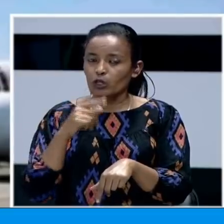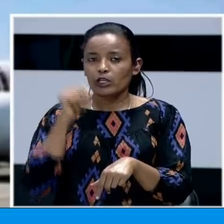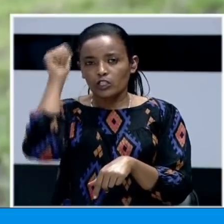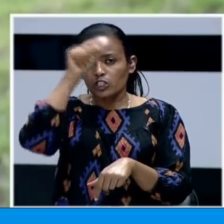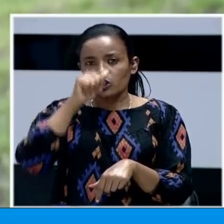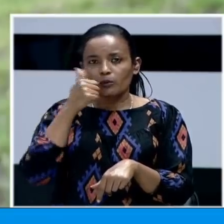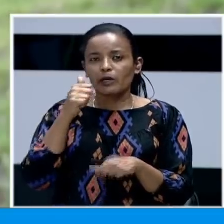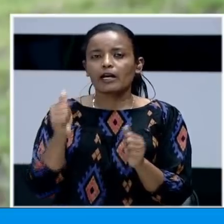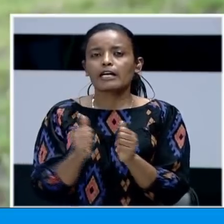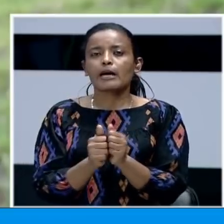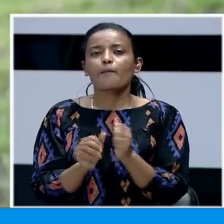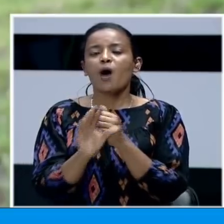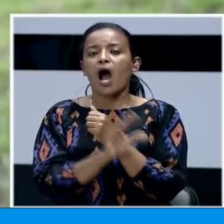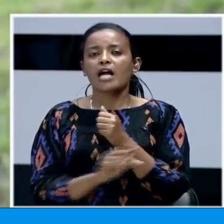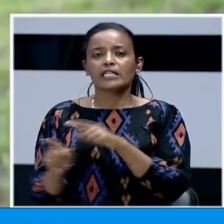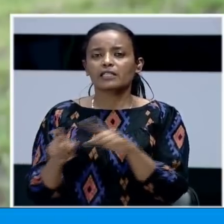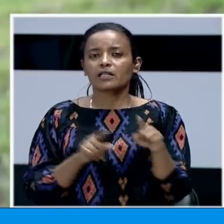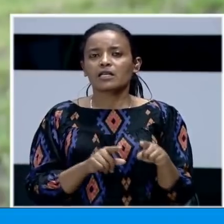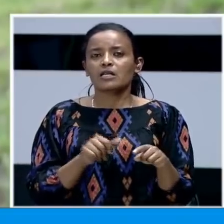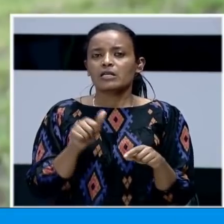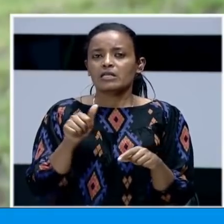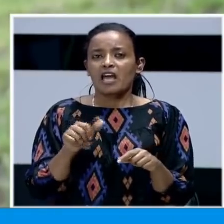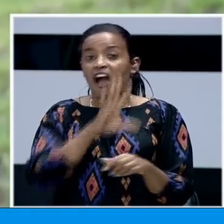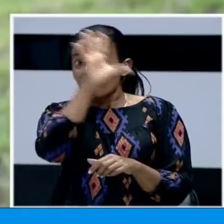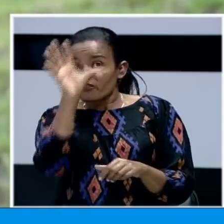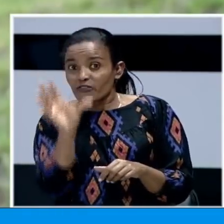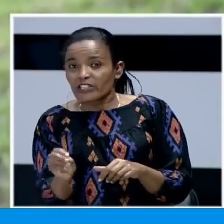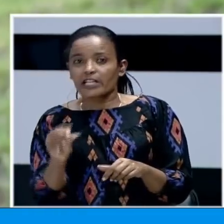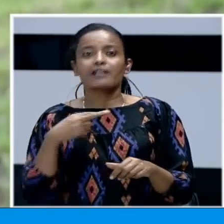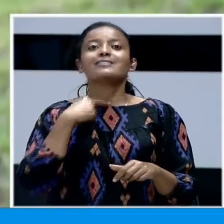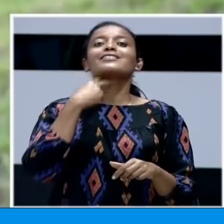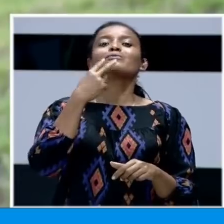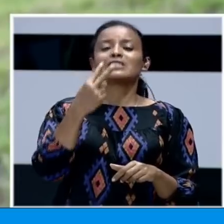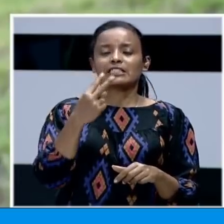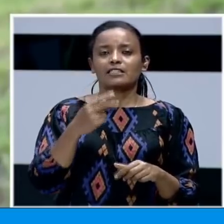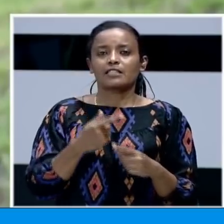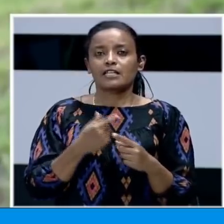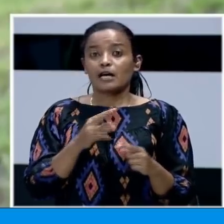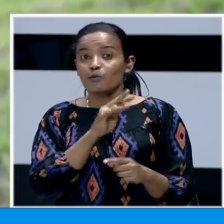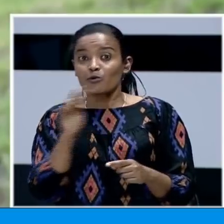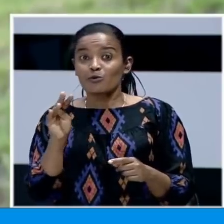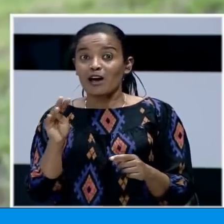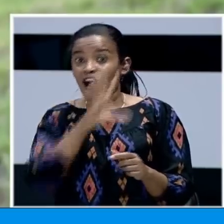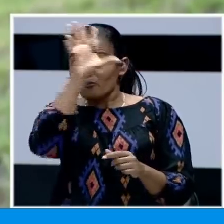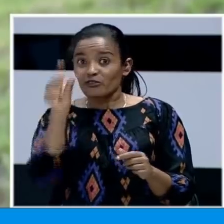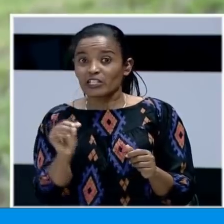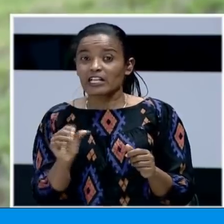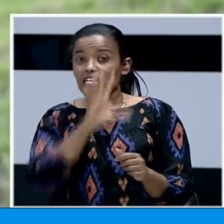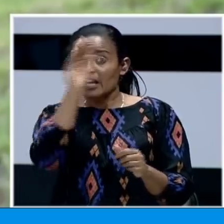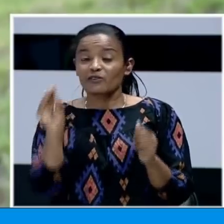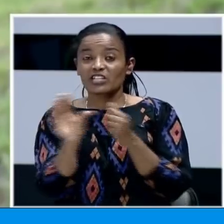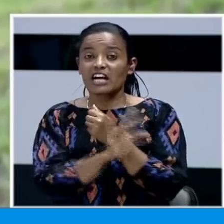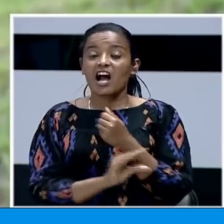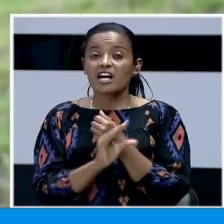إتيبيا كم هاقرون ناي أفريكا دمت زغونات لدو ناي أفريكا كم مبراق أفريكا حليفة ناي أفريكا